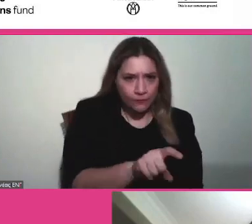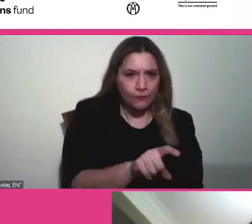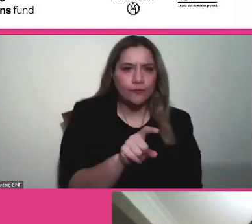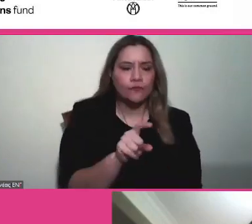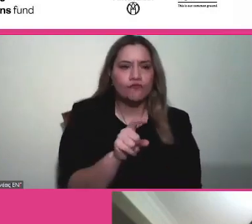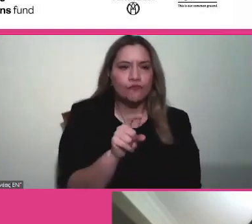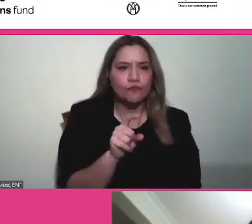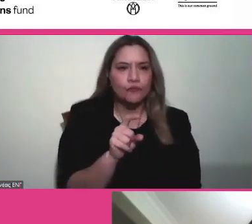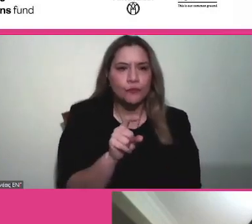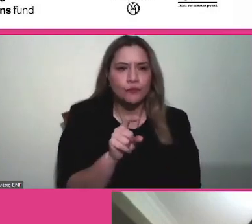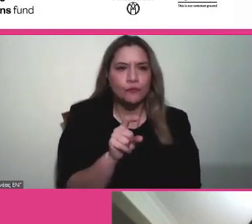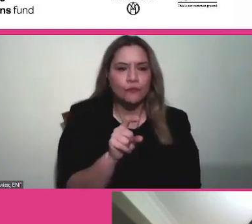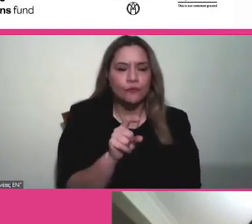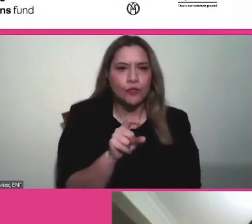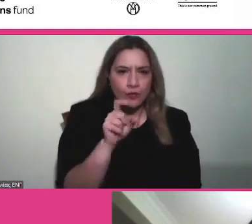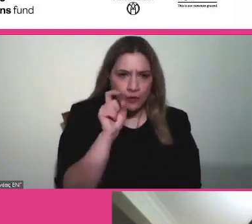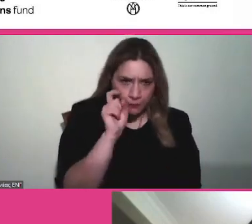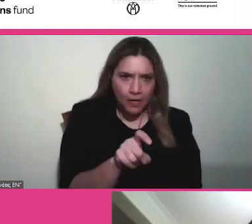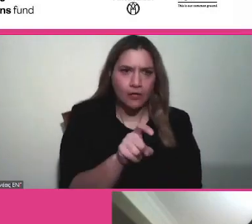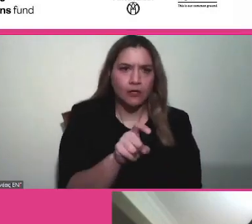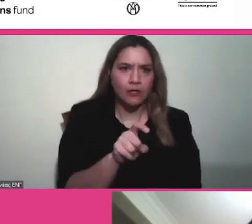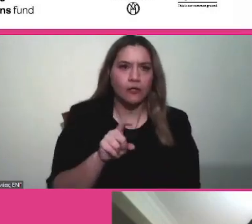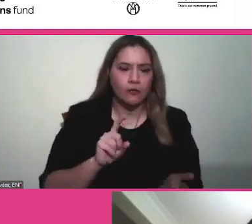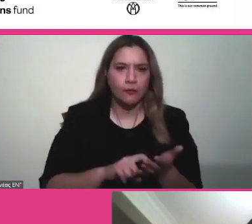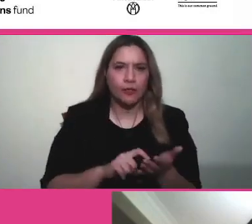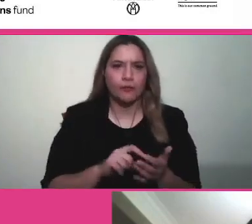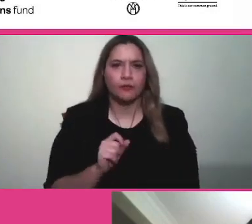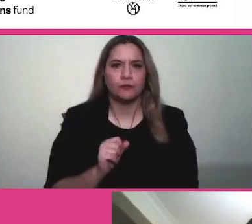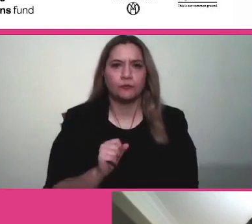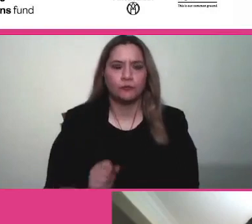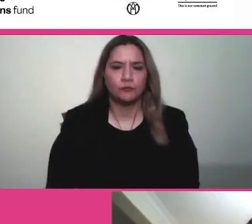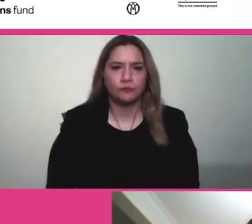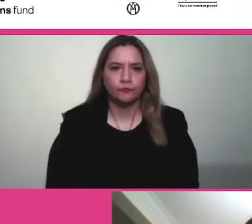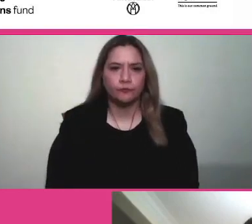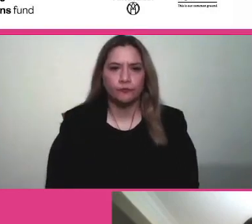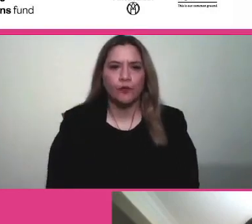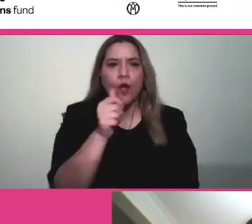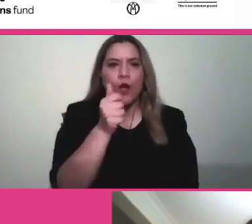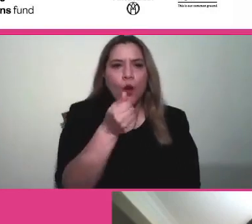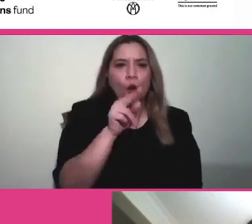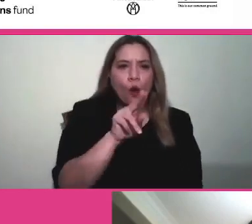να computer audio και να πατήσει πάνω σε αυτό για να μπορέσει να έχει και audio.